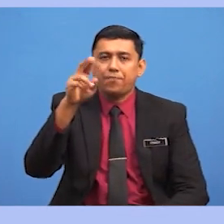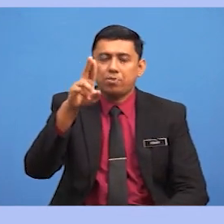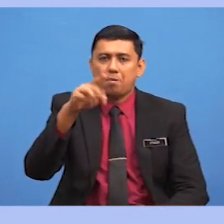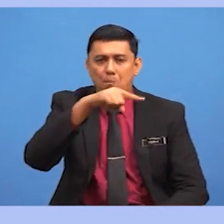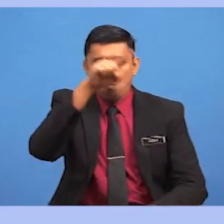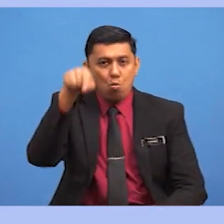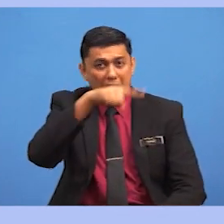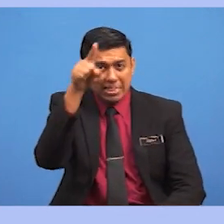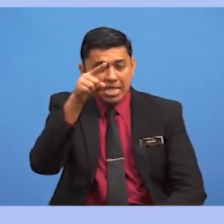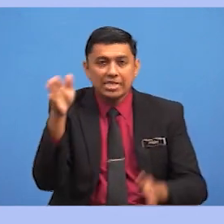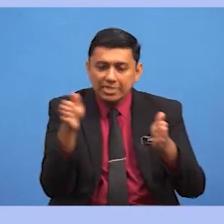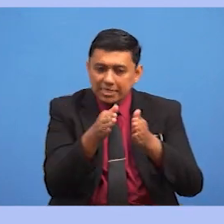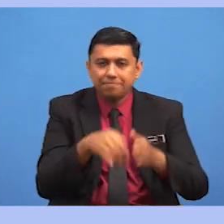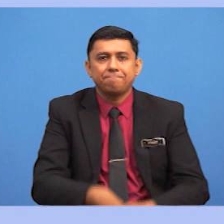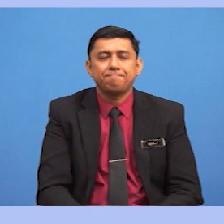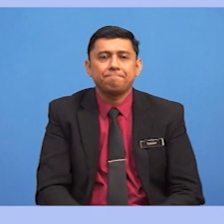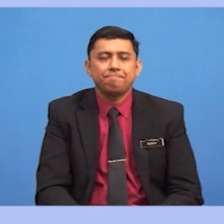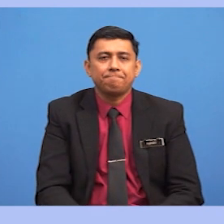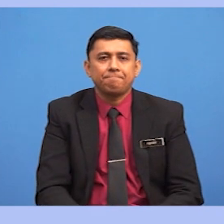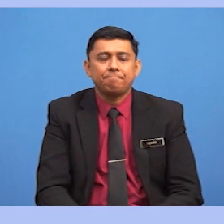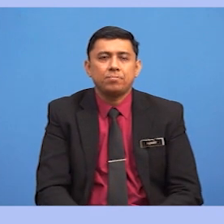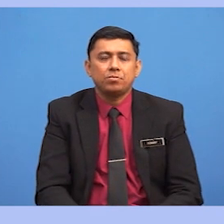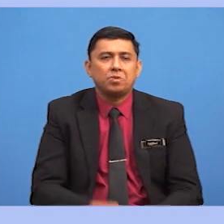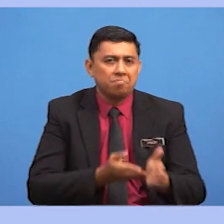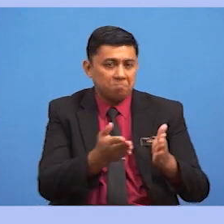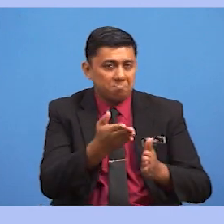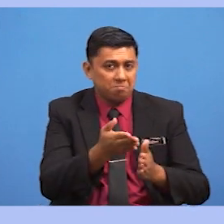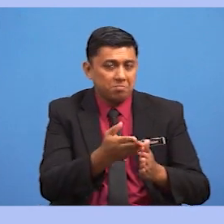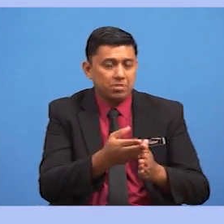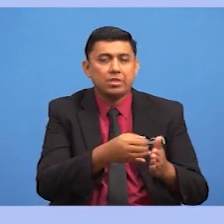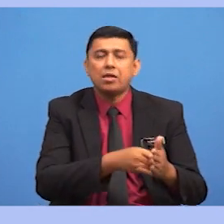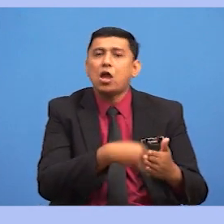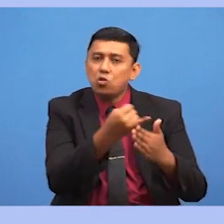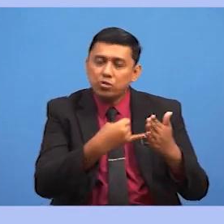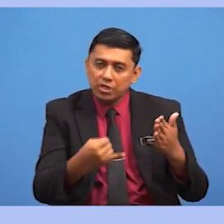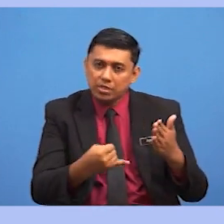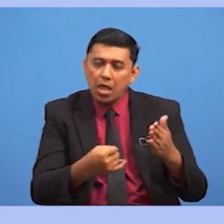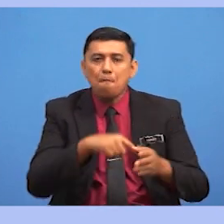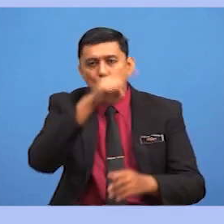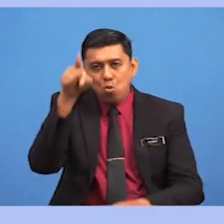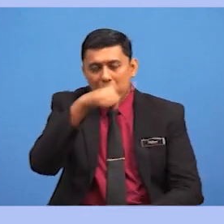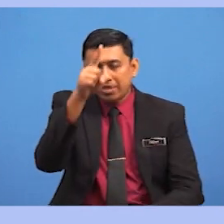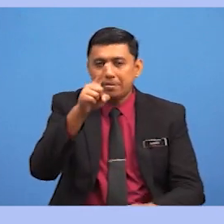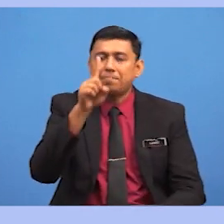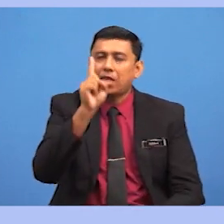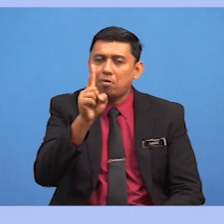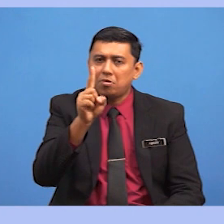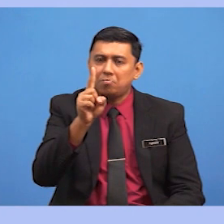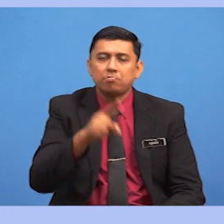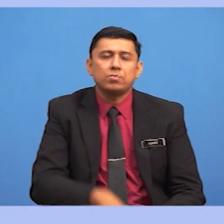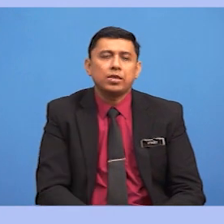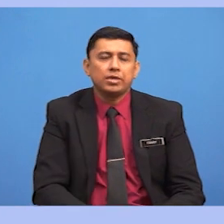kecil bagi mewakili nukleus. Seterusnya, lukis bulatan pertama yang